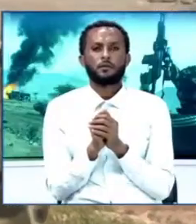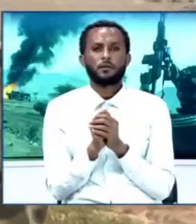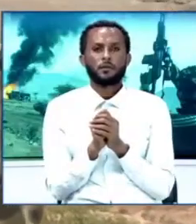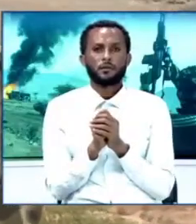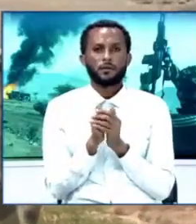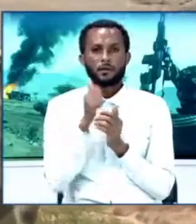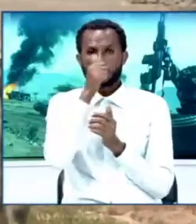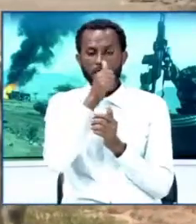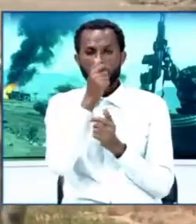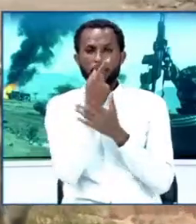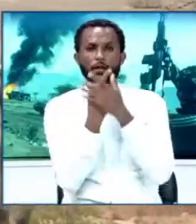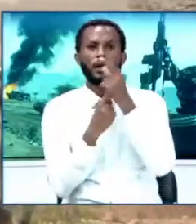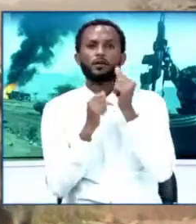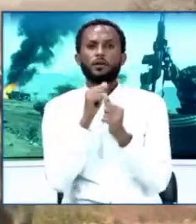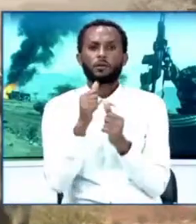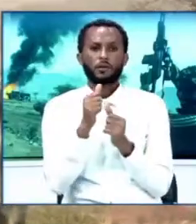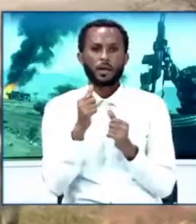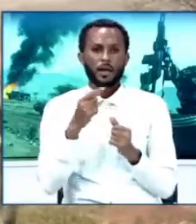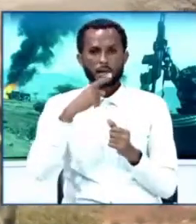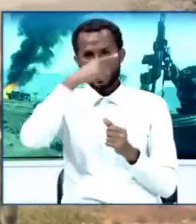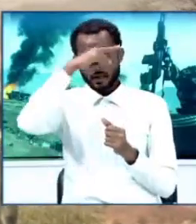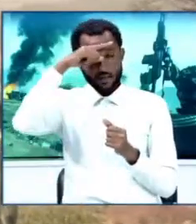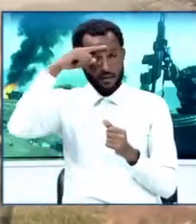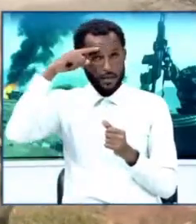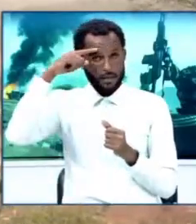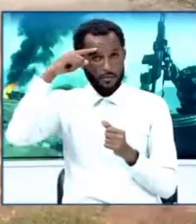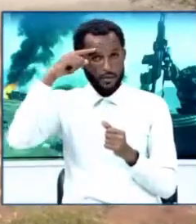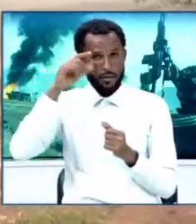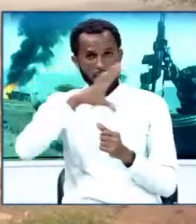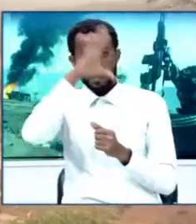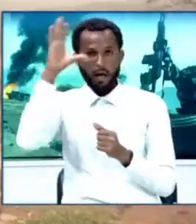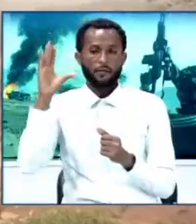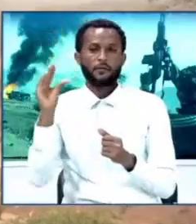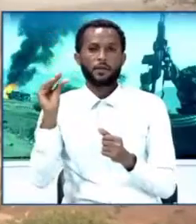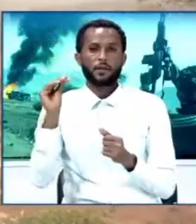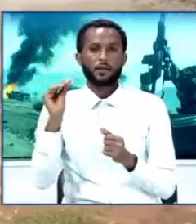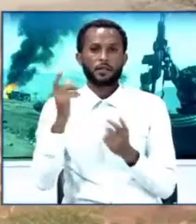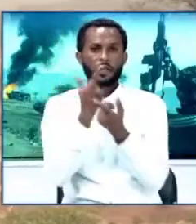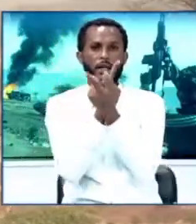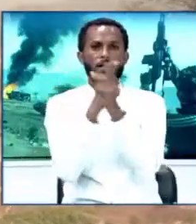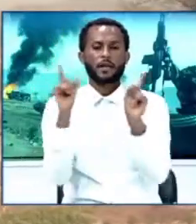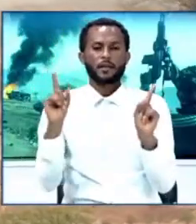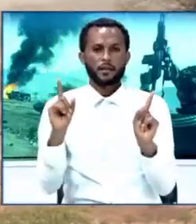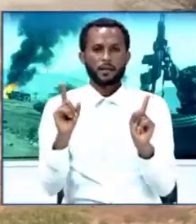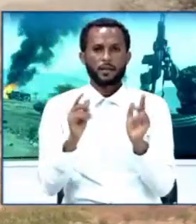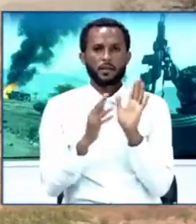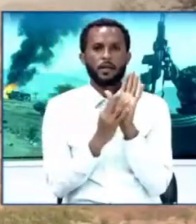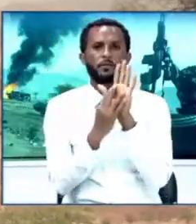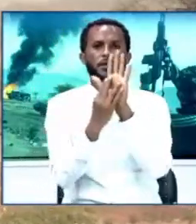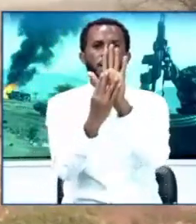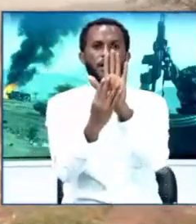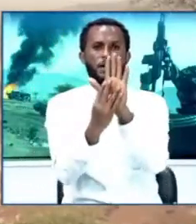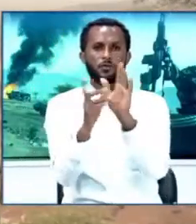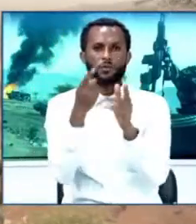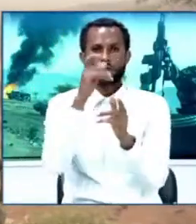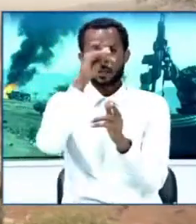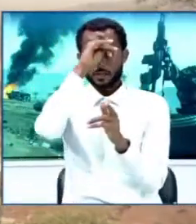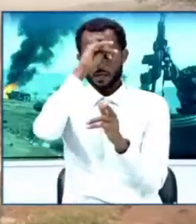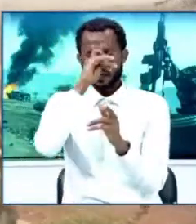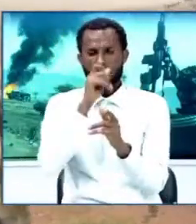ኢትዮጵያ ጥራሕ ዘይኮነስ ናይ ጸለምቲ ናይ ኣፍሪቃ ናይ ናፃነት ተምሳሌት ዝኾነ ጀግና